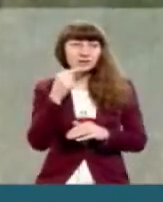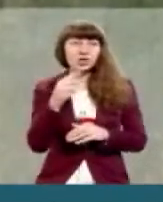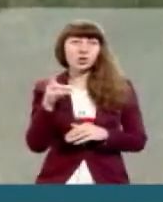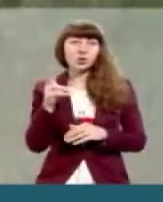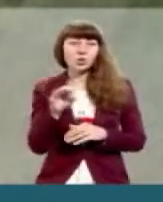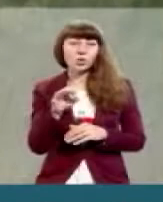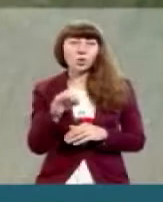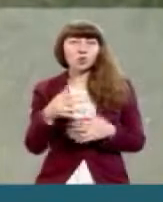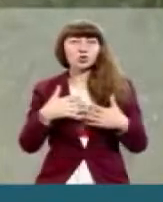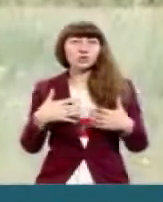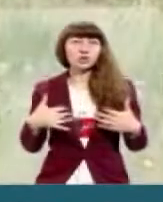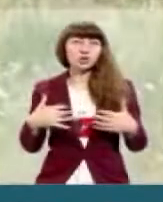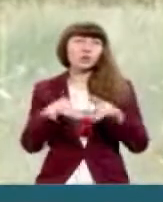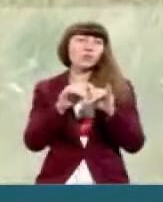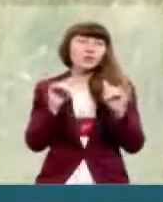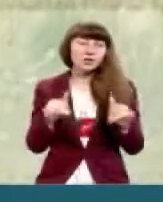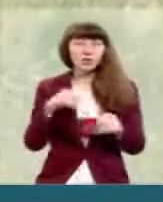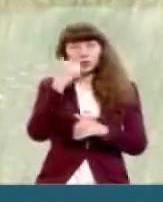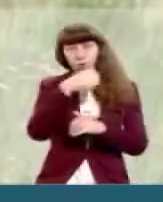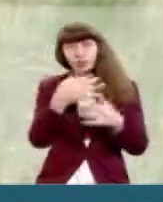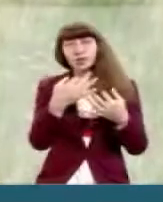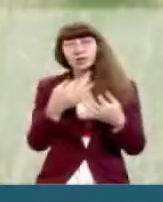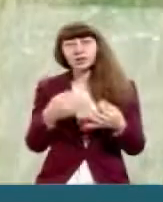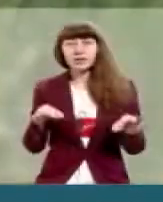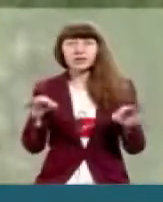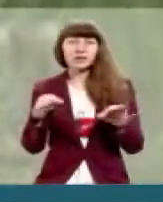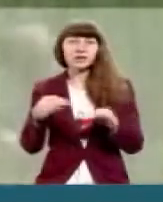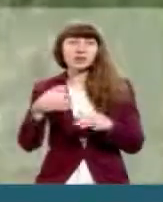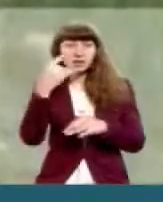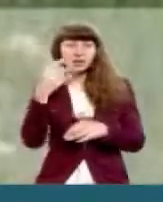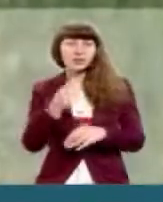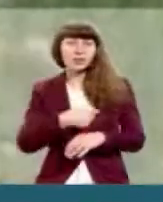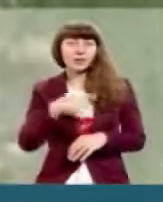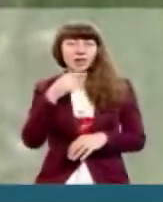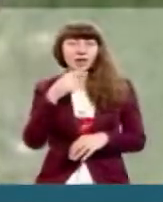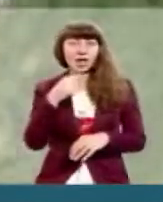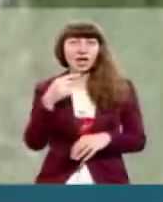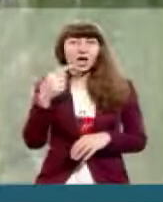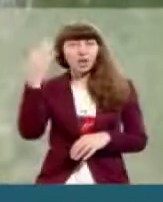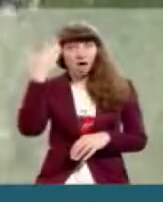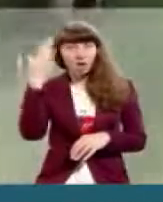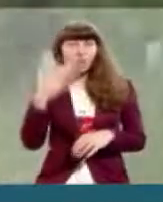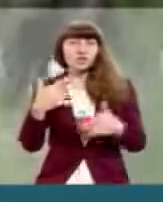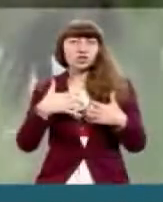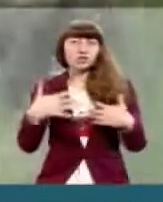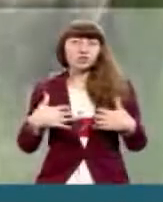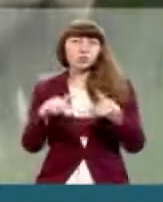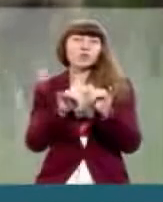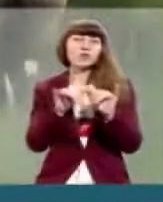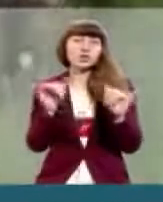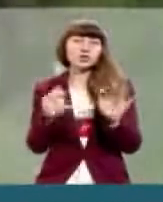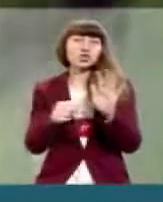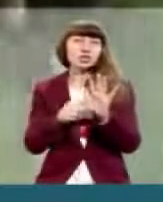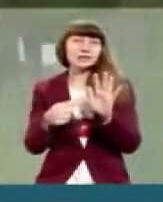не менее, поголовье растет. За годы независимости поголовье казахского белоголового скота увеличилось 6-7 раз. По